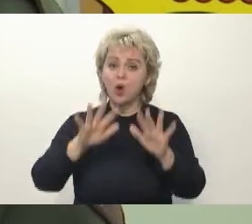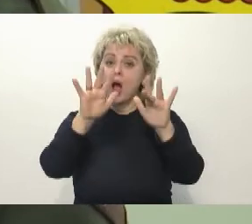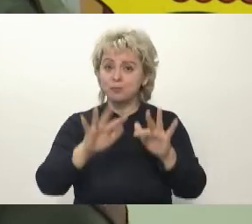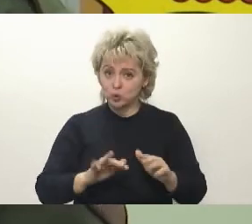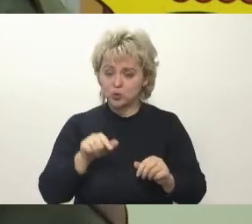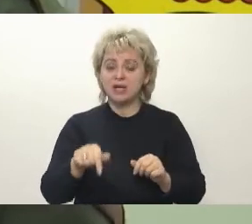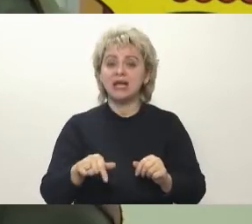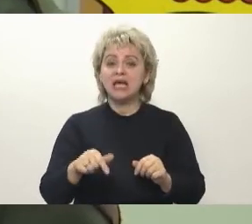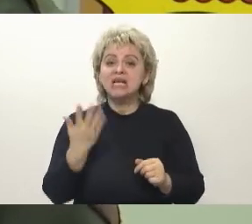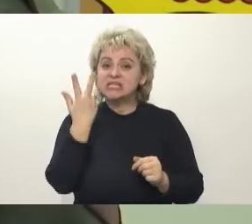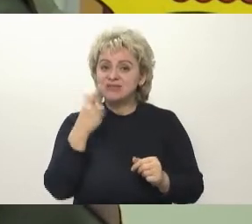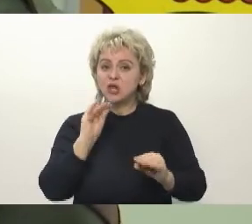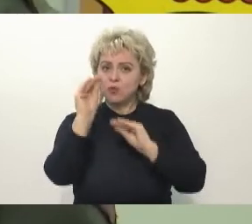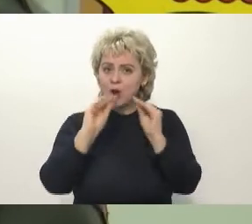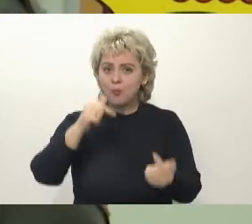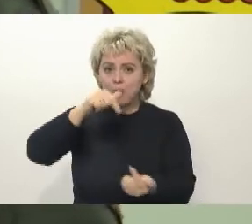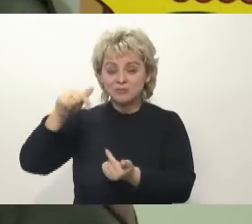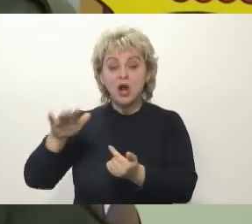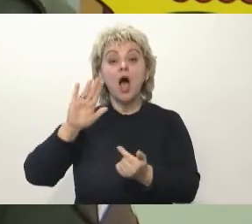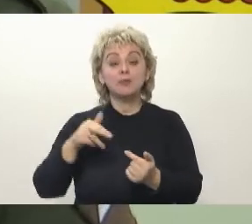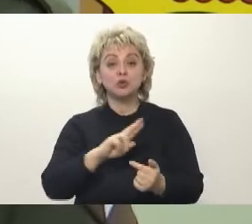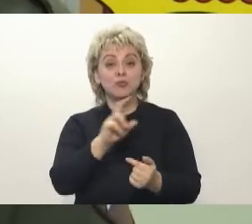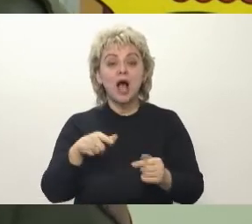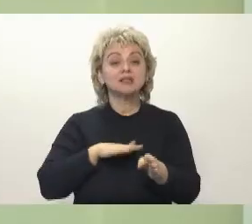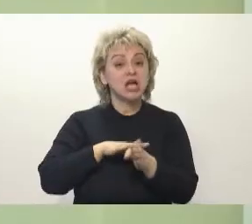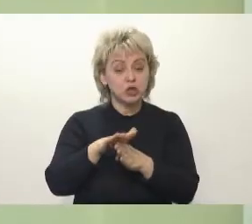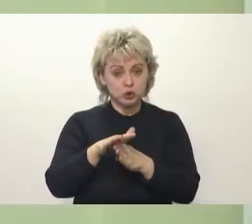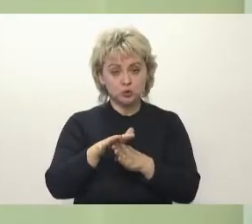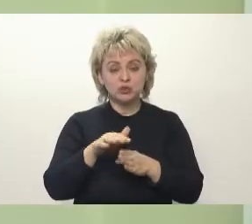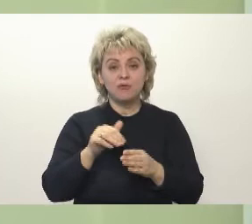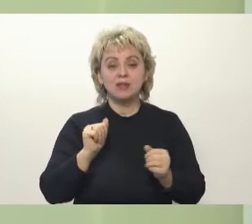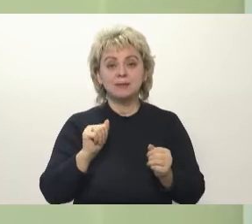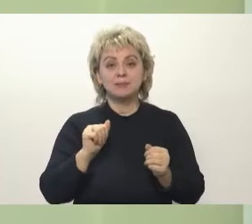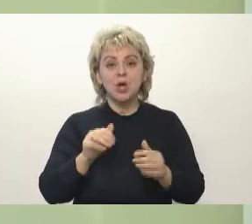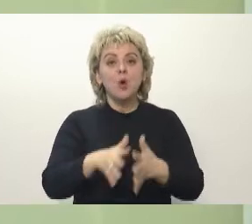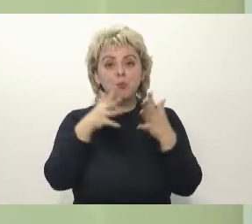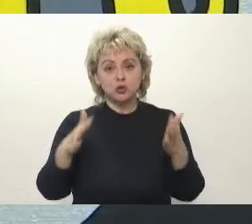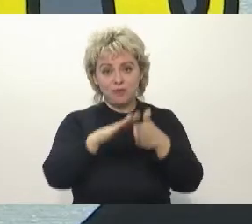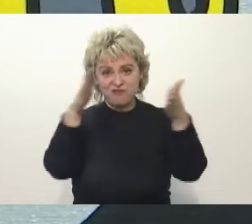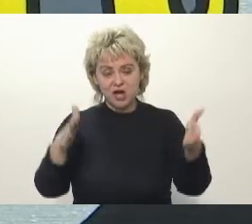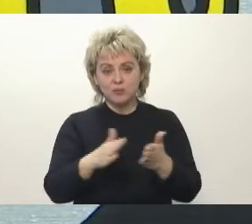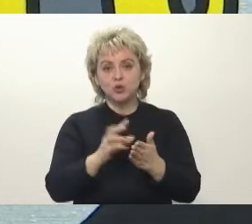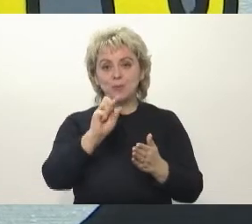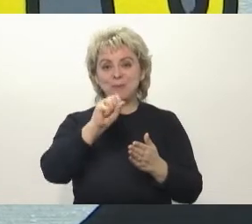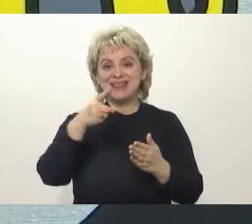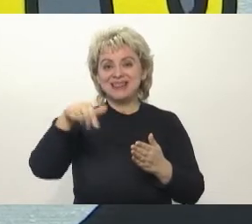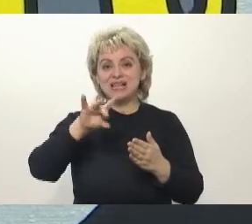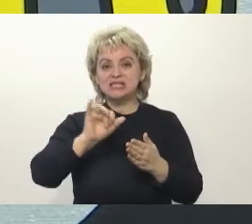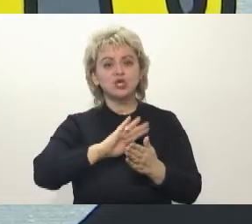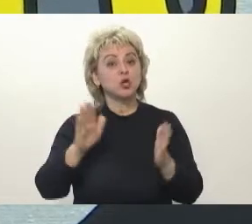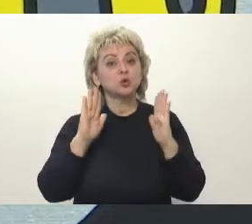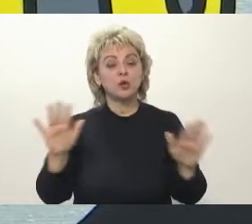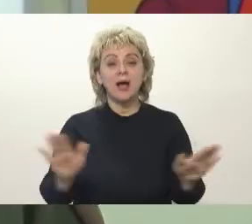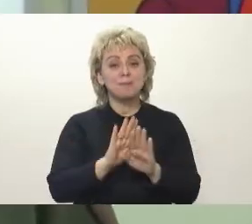компьютере, цветовую гамму подбирал, а потом как бы вот реализовывал в большом формате. Битлз – это ж не только песни,